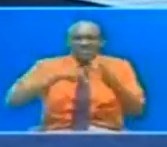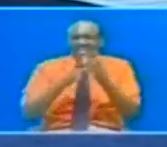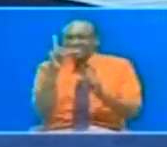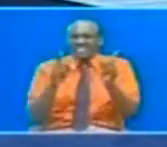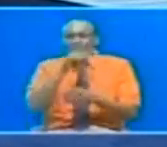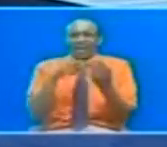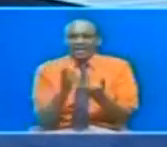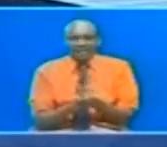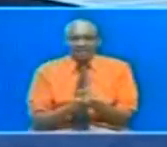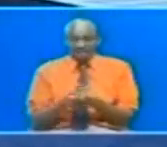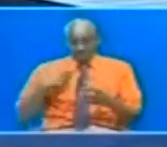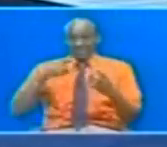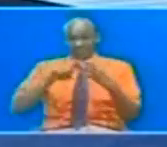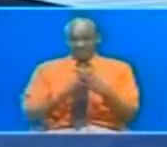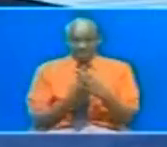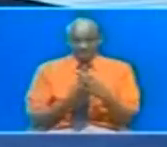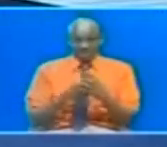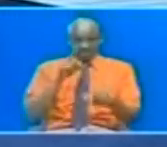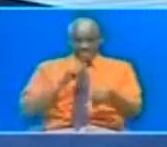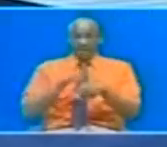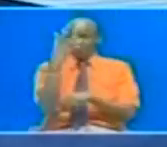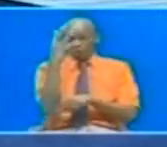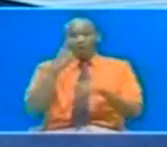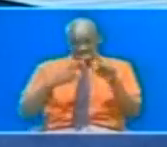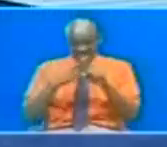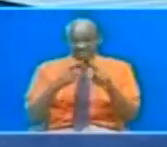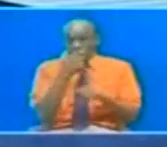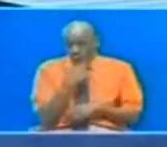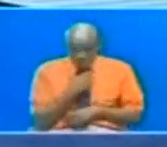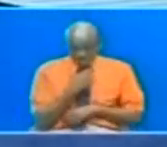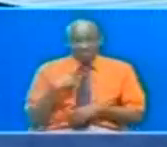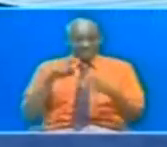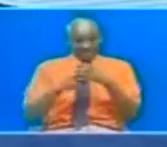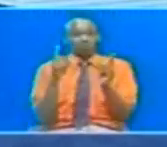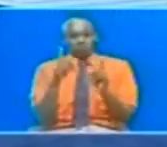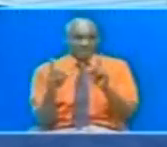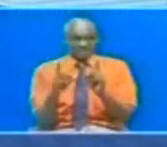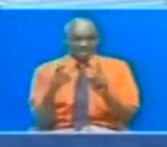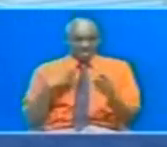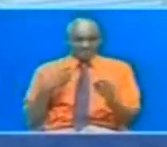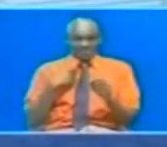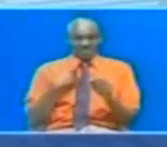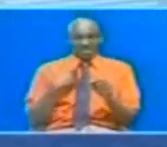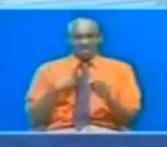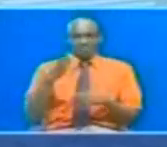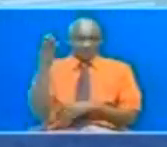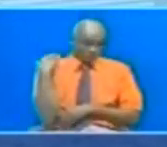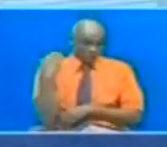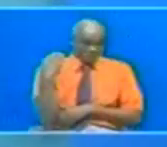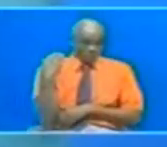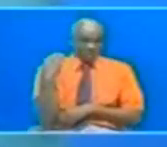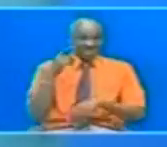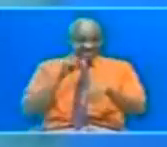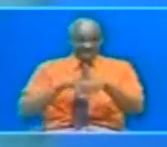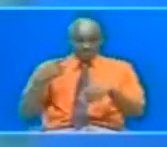gani? Ilianza nikiwa 4 years. Uh-huh. And nili usiku wenye